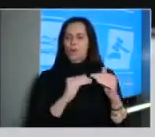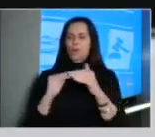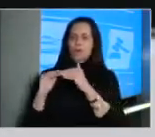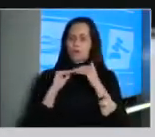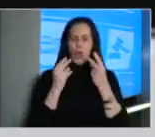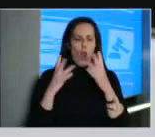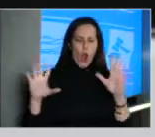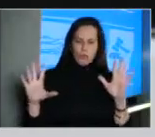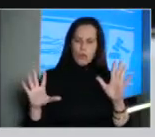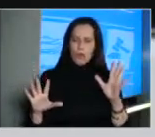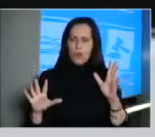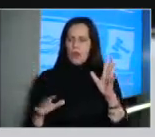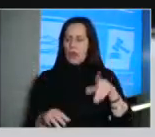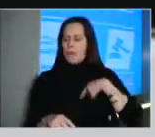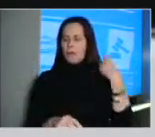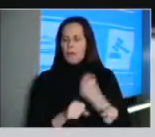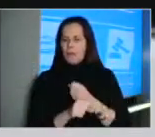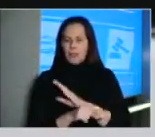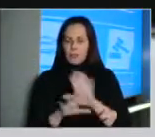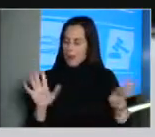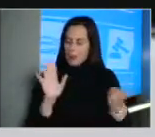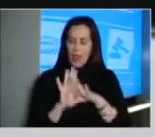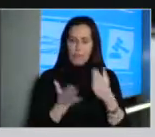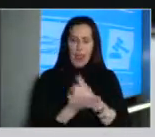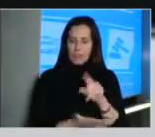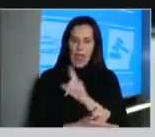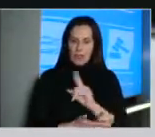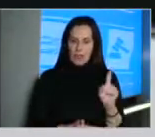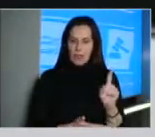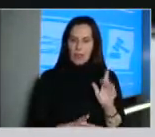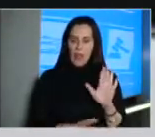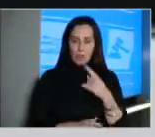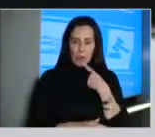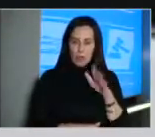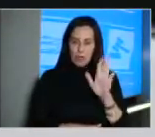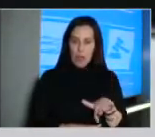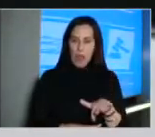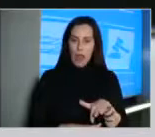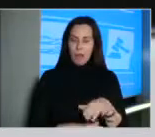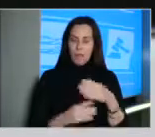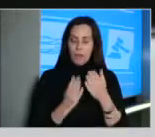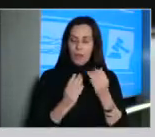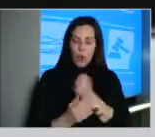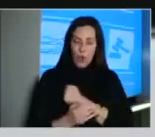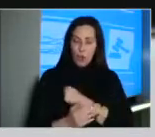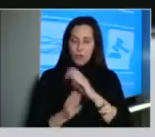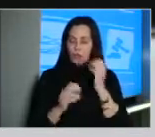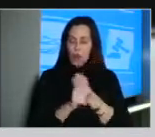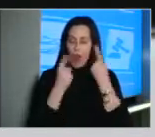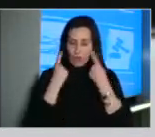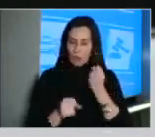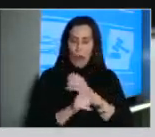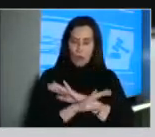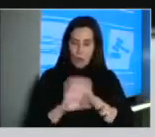לא חשוב כמה זמן עבדת. זה לא מותנה בהכנסה. אז בוא נאמר, גם אברכים שלא עבדו הרבה בחיים, אם